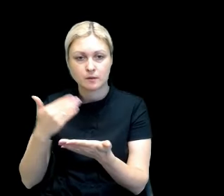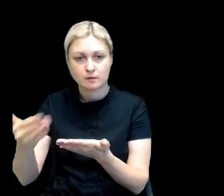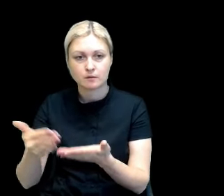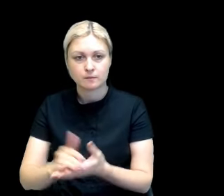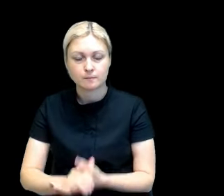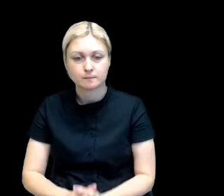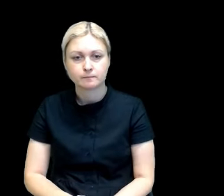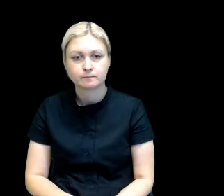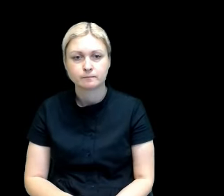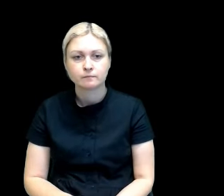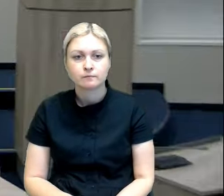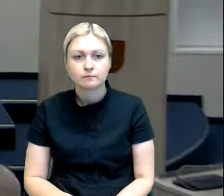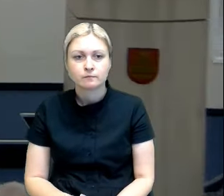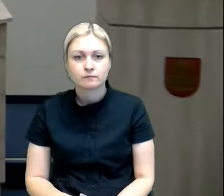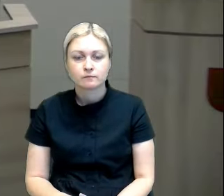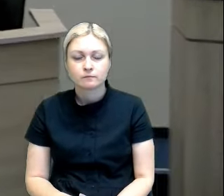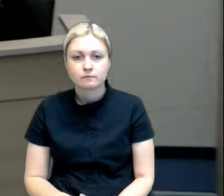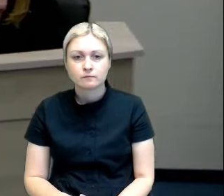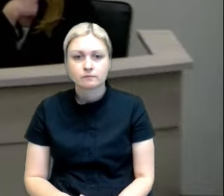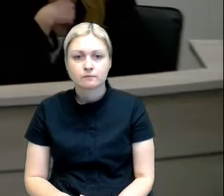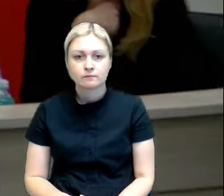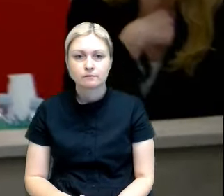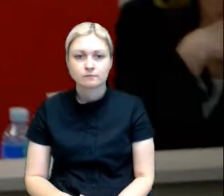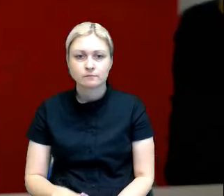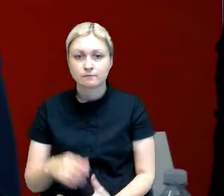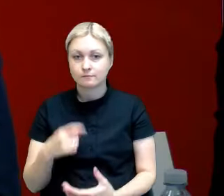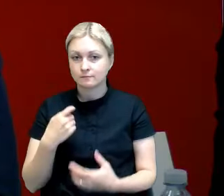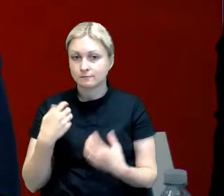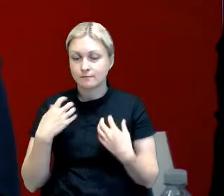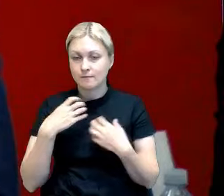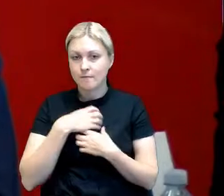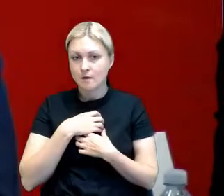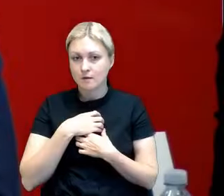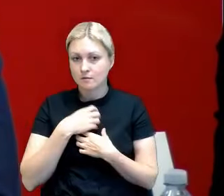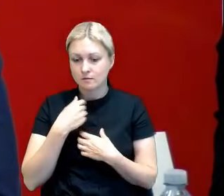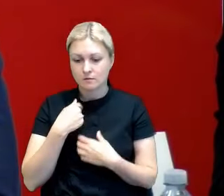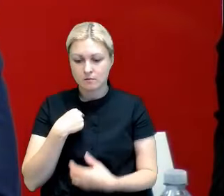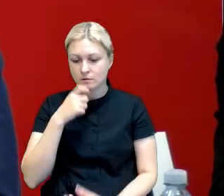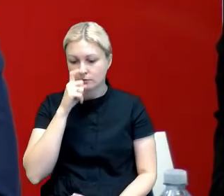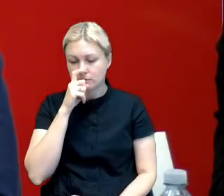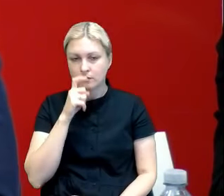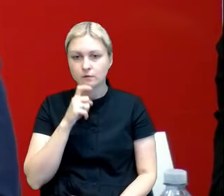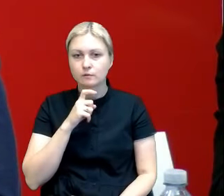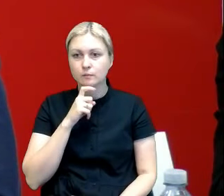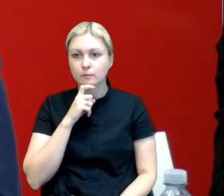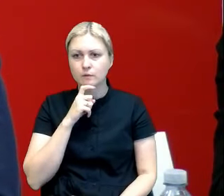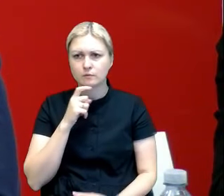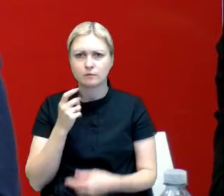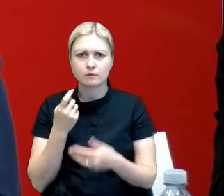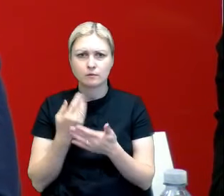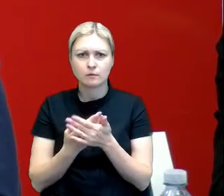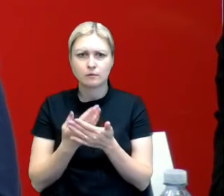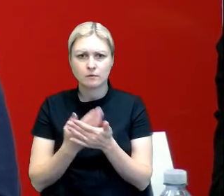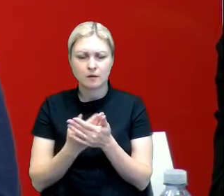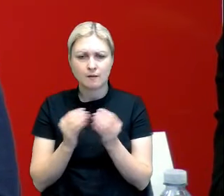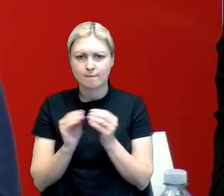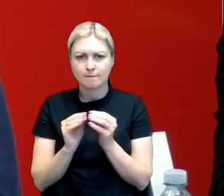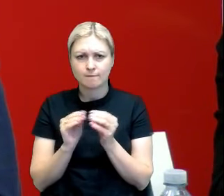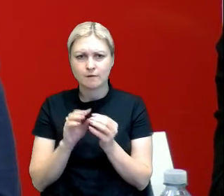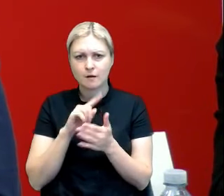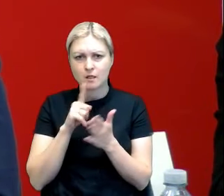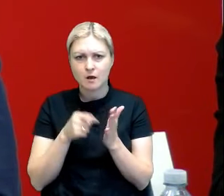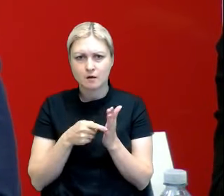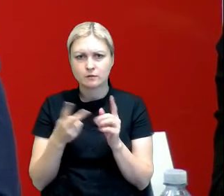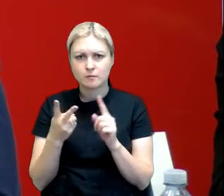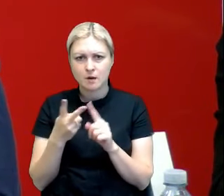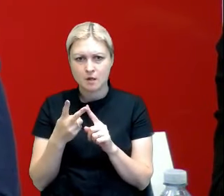ačiū visiškai nesuprantu gerbiamas andriau kodėl jūs antrą kartą kelit tą patį klausimą jeigu jau pirmą